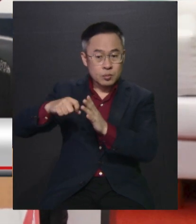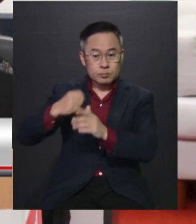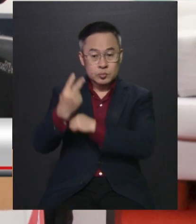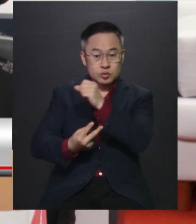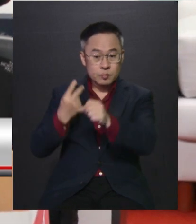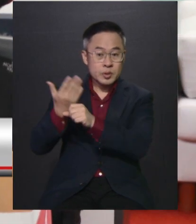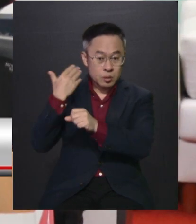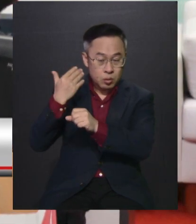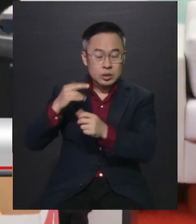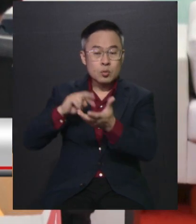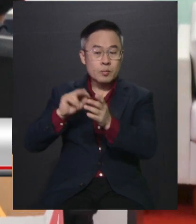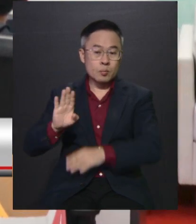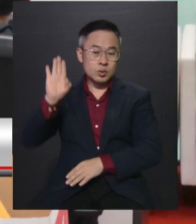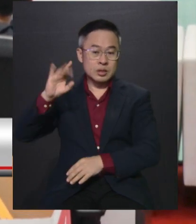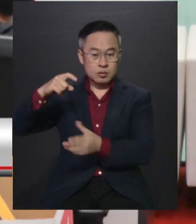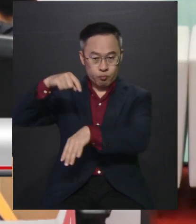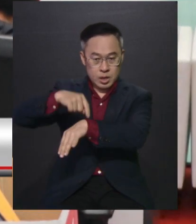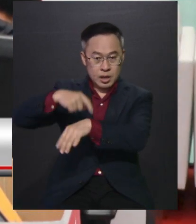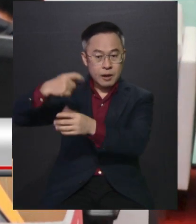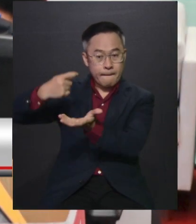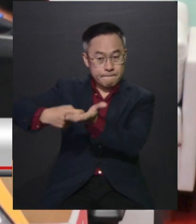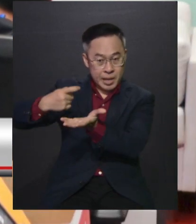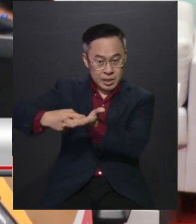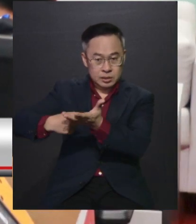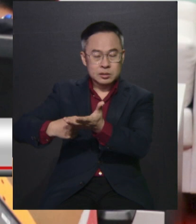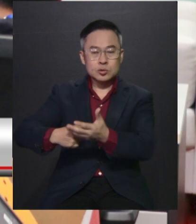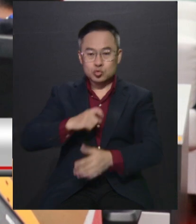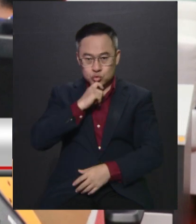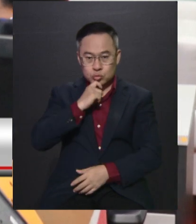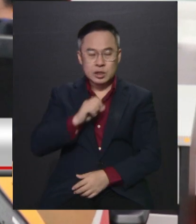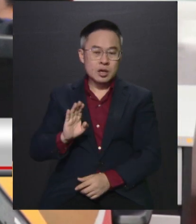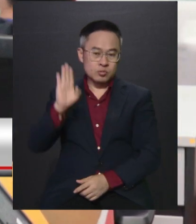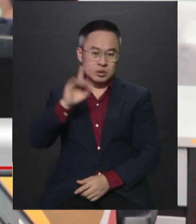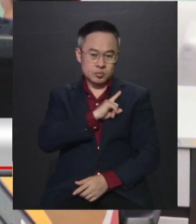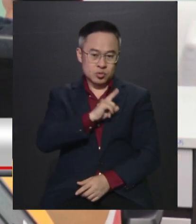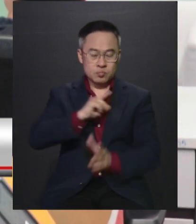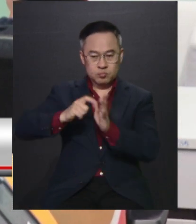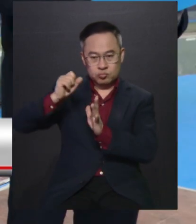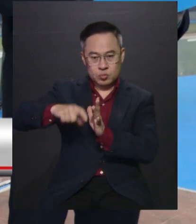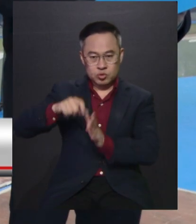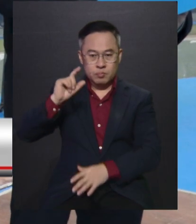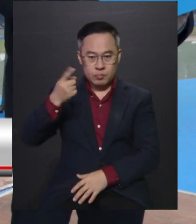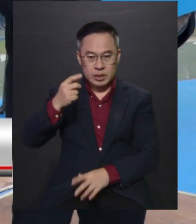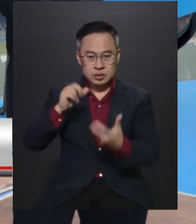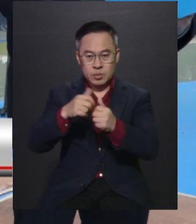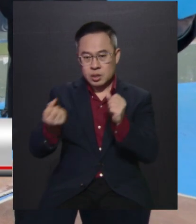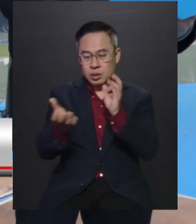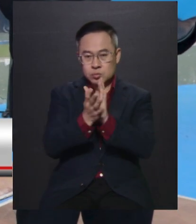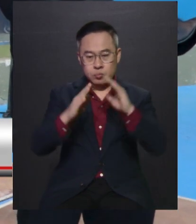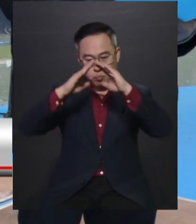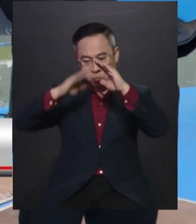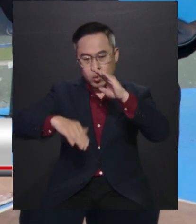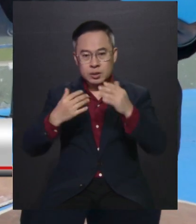เพราะฉะนั้นบริษัทที่เข้ามาซ่อมแซมเมื่อ2ปีกว่าที่แล้วเนี่ยก็ต้องเข้ามาปรับปรุงซ่อมแซมมารับผิดชอบกับสิ่งที่เกิดขึ้นใน